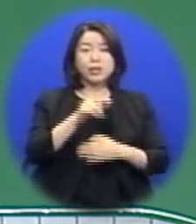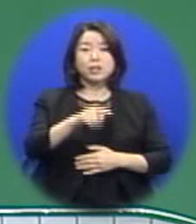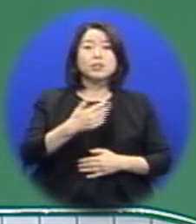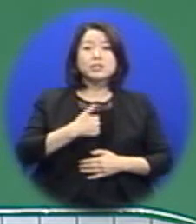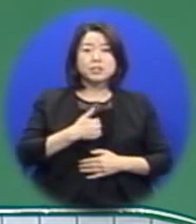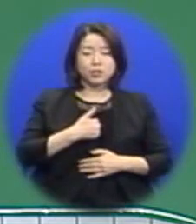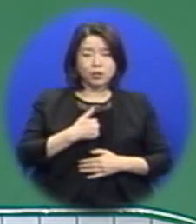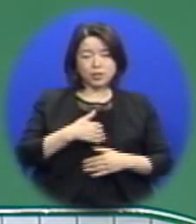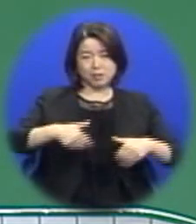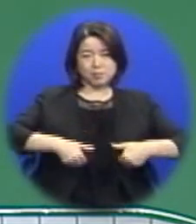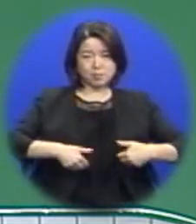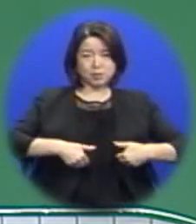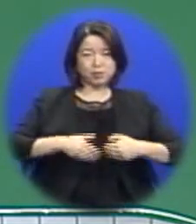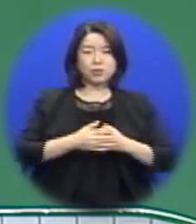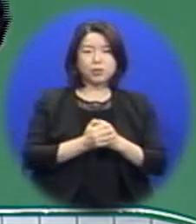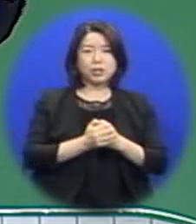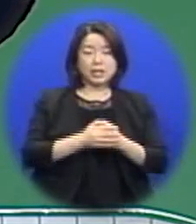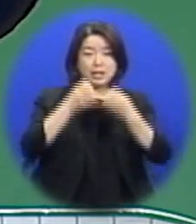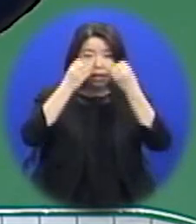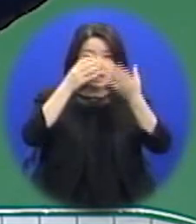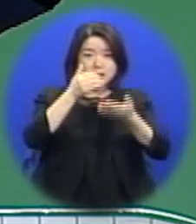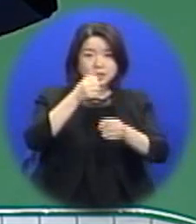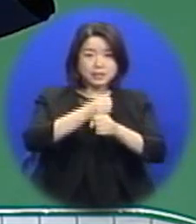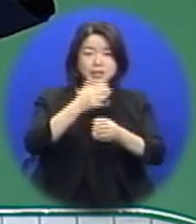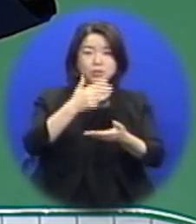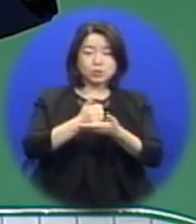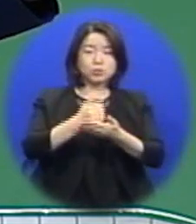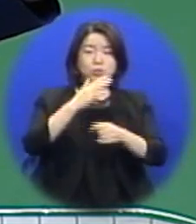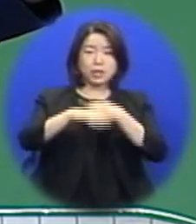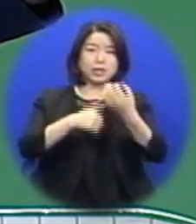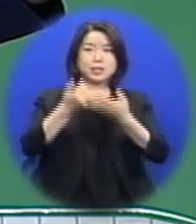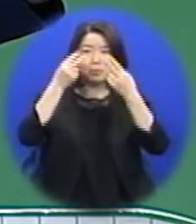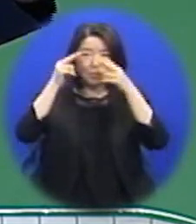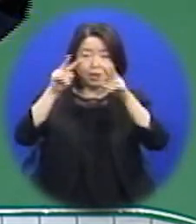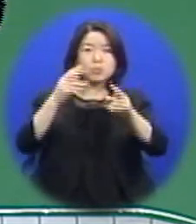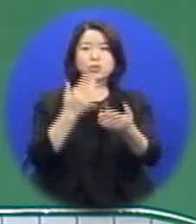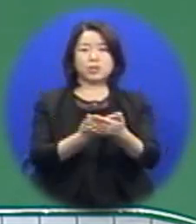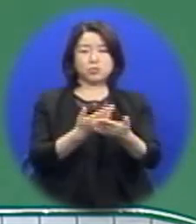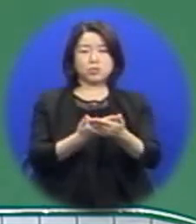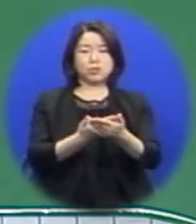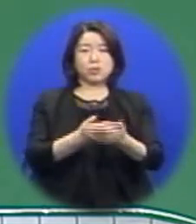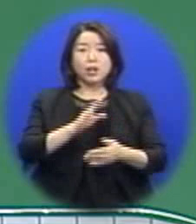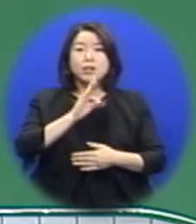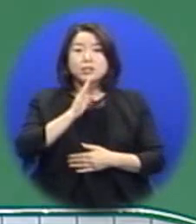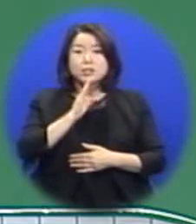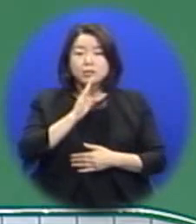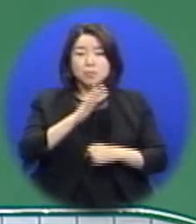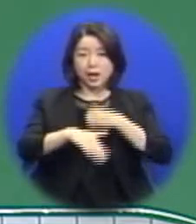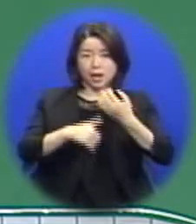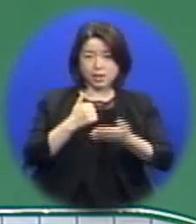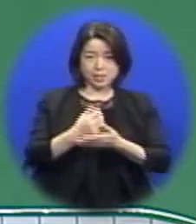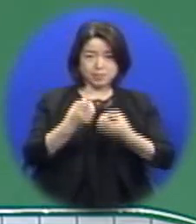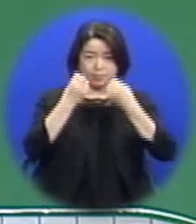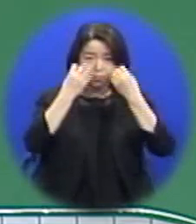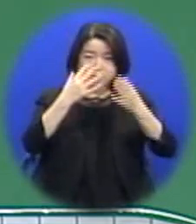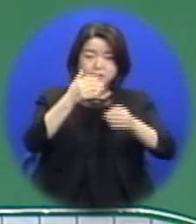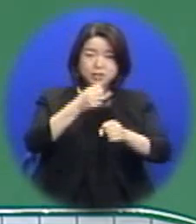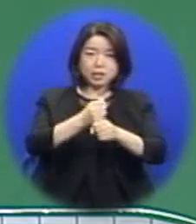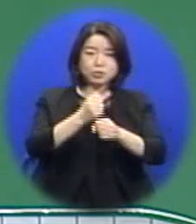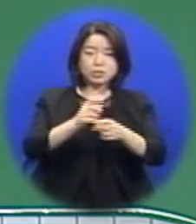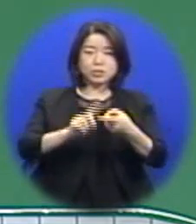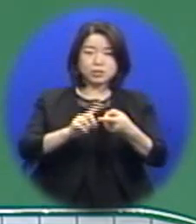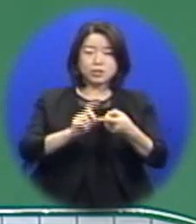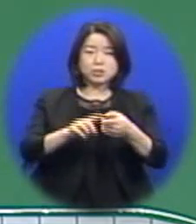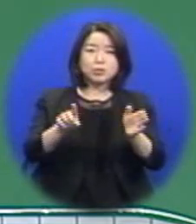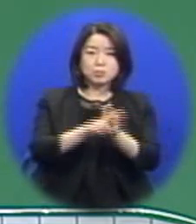저에게 필요합니다. 창조주 하나님을 바라보게 해주세요. 정말 하나님의 창조하심을 믿고 나를